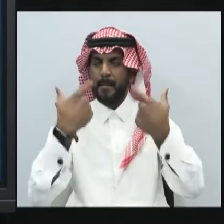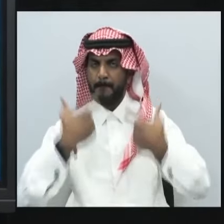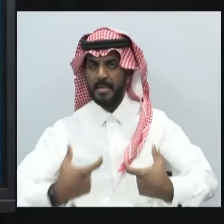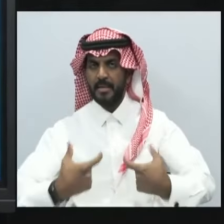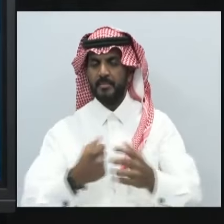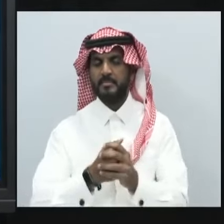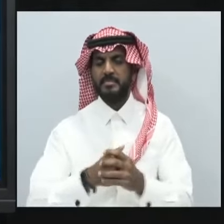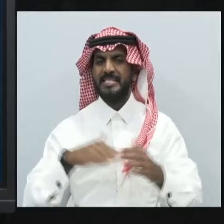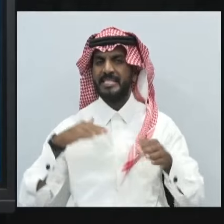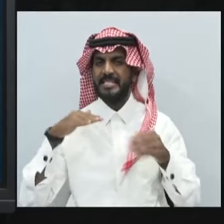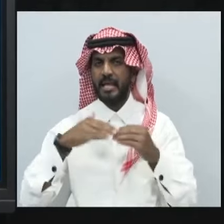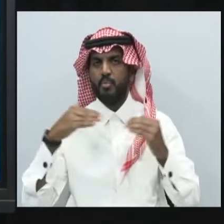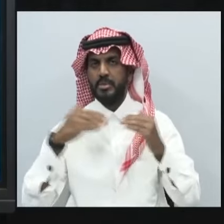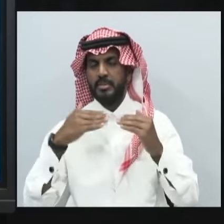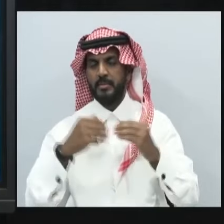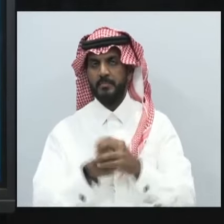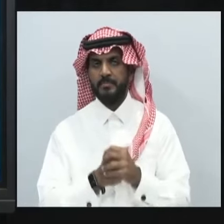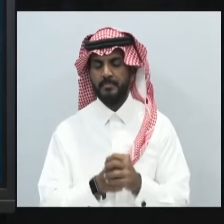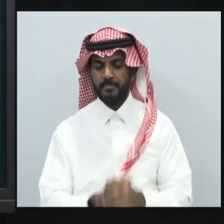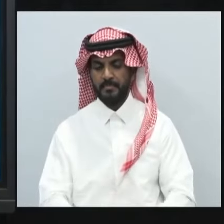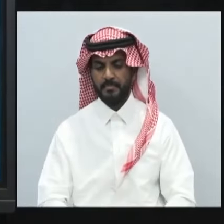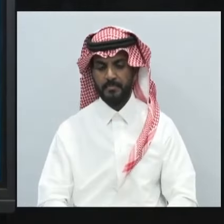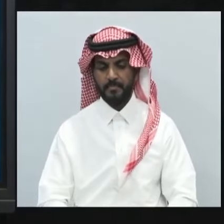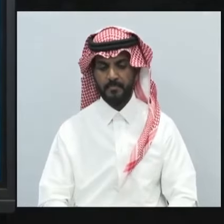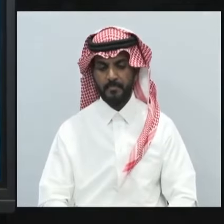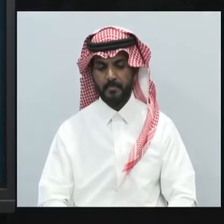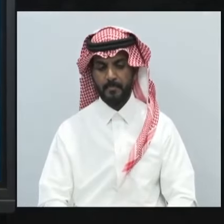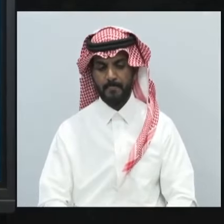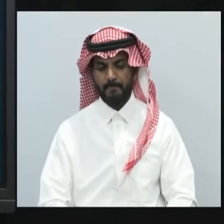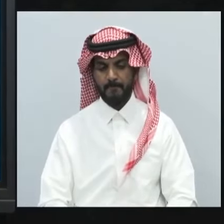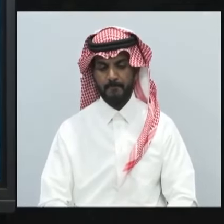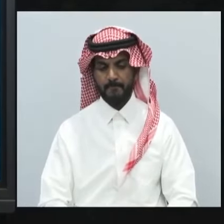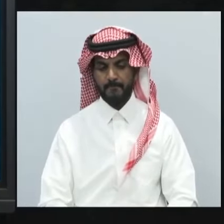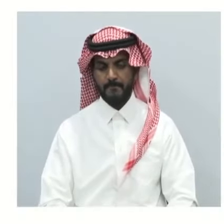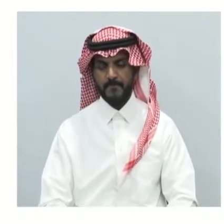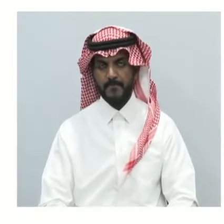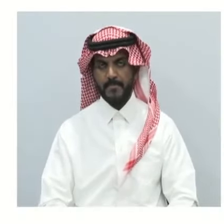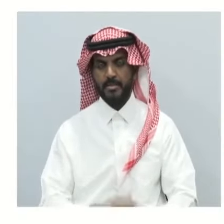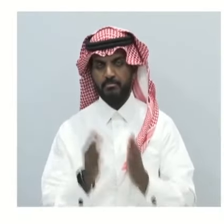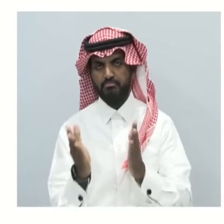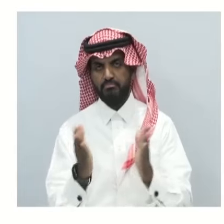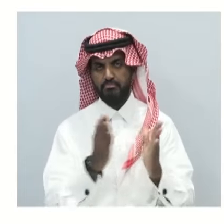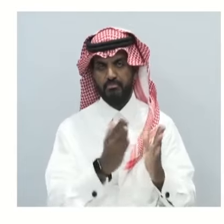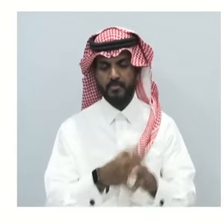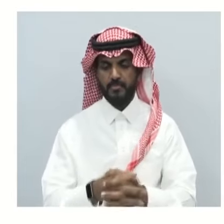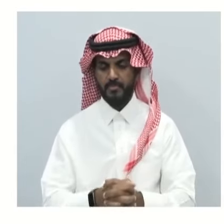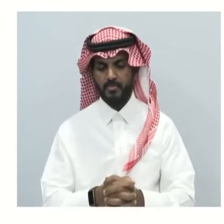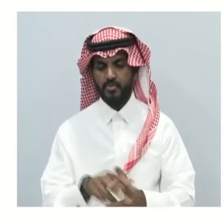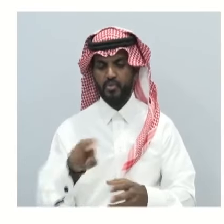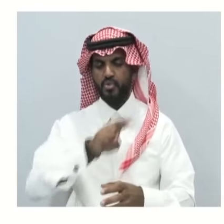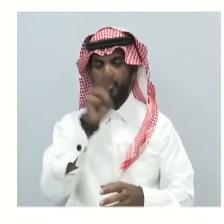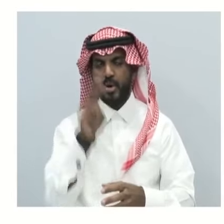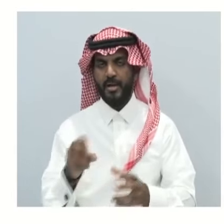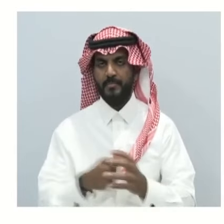تلك الاجرام السماويه لننطلق بعد ذلك طالبه وطالبته الى السؤال التالي وهو السؤال